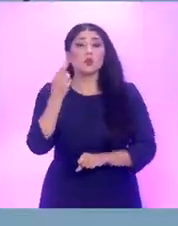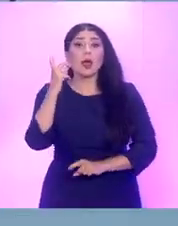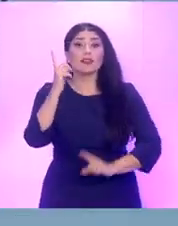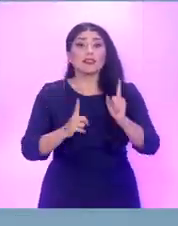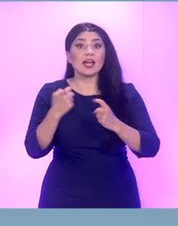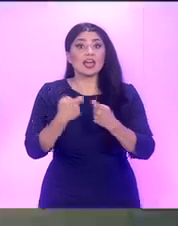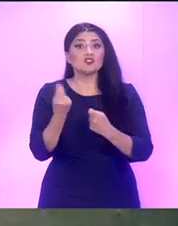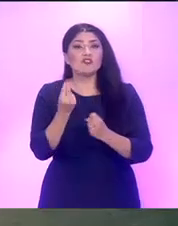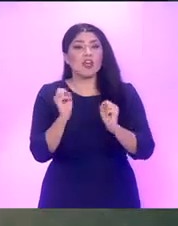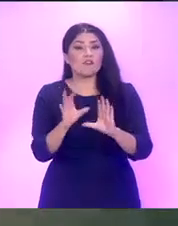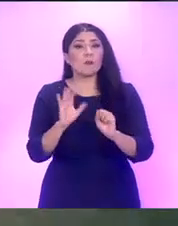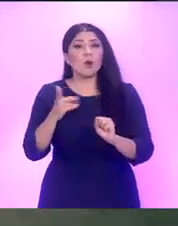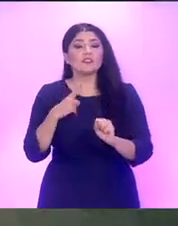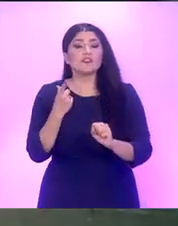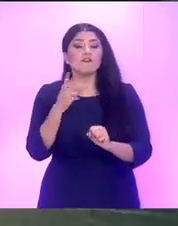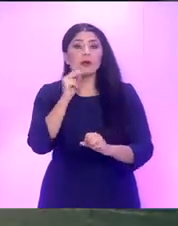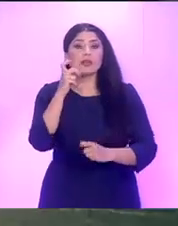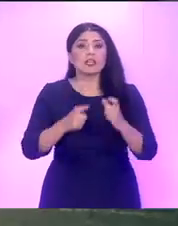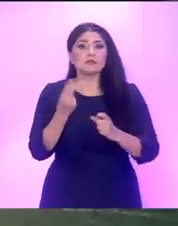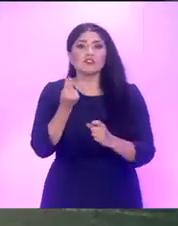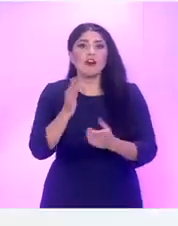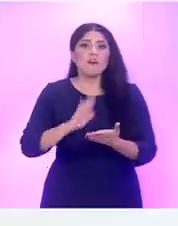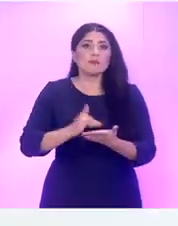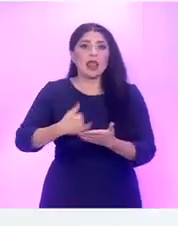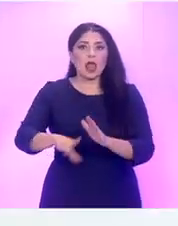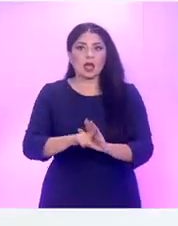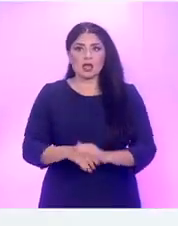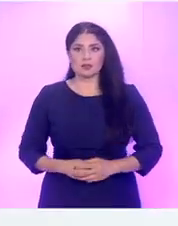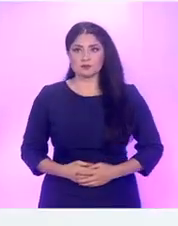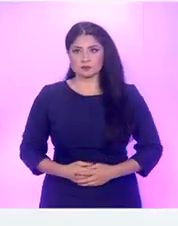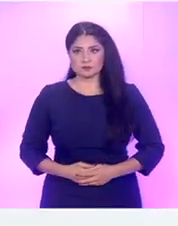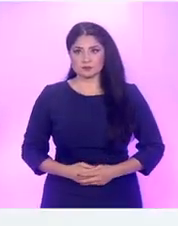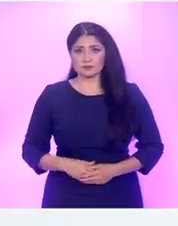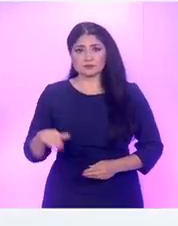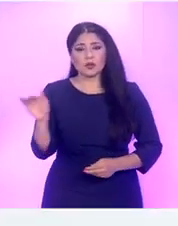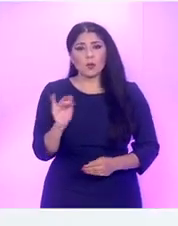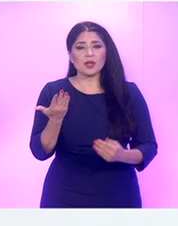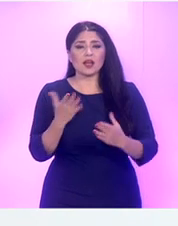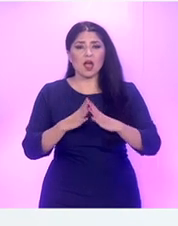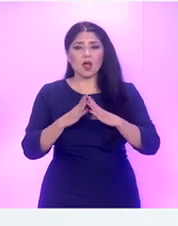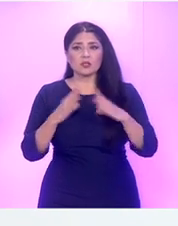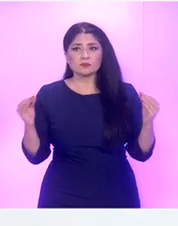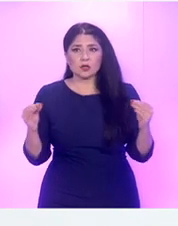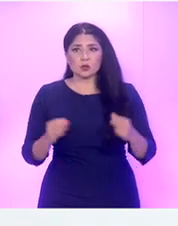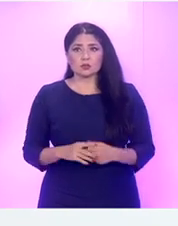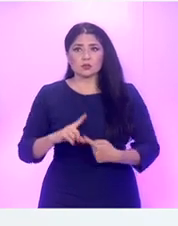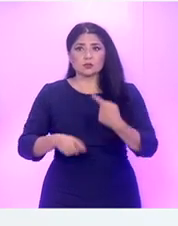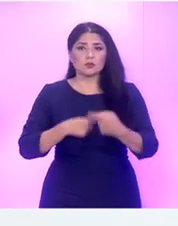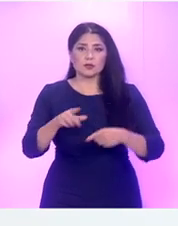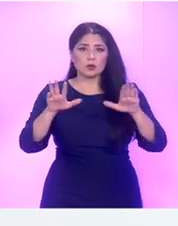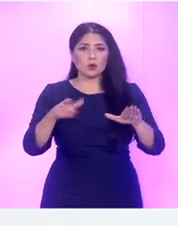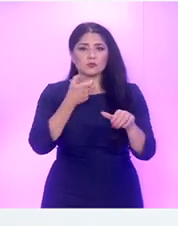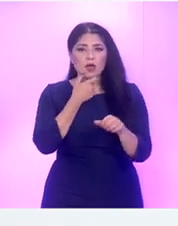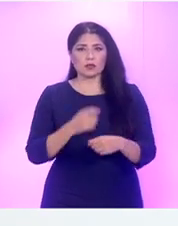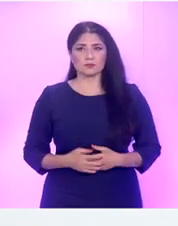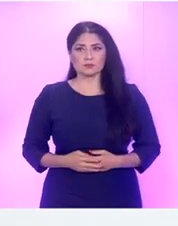care există indicii că ar putea fi vorba despre infracțiuni. Copii dispăruți care au fost identificați după aproape 19